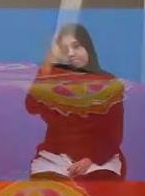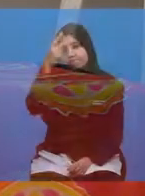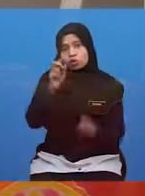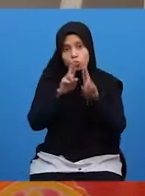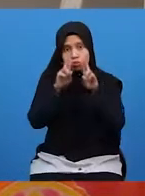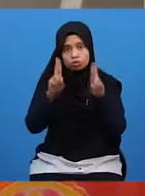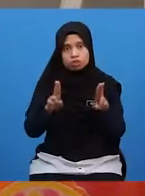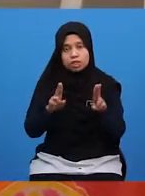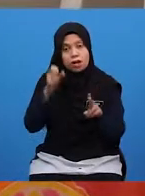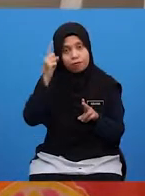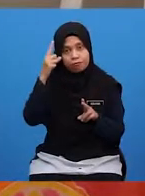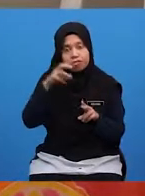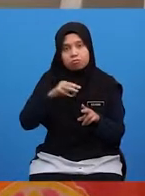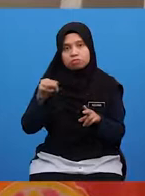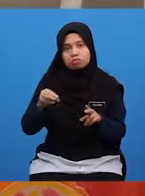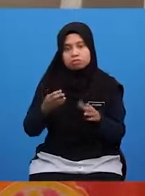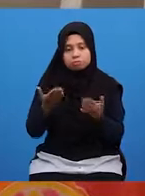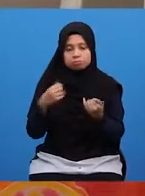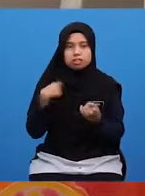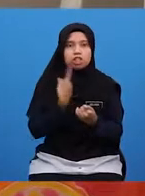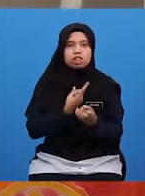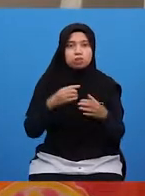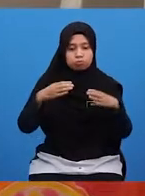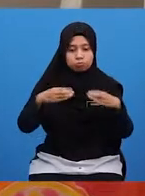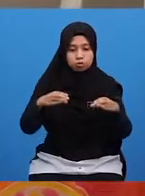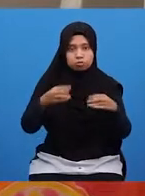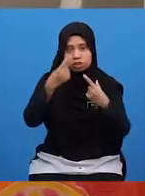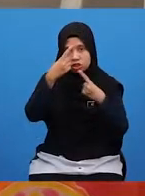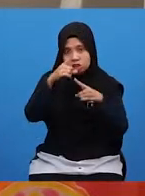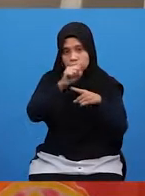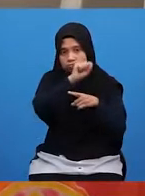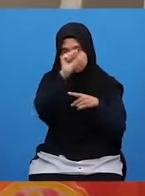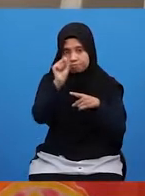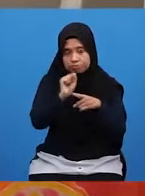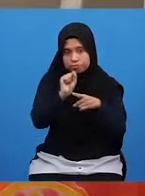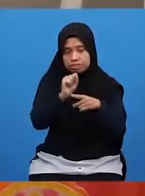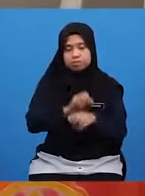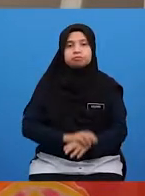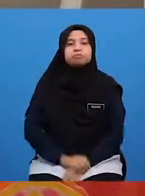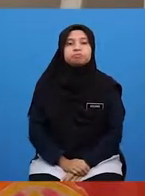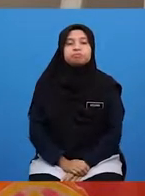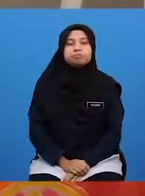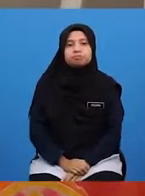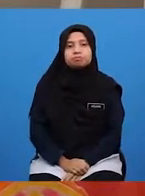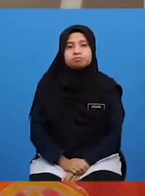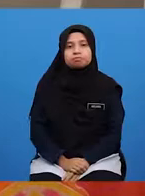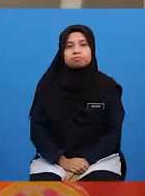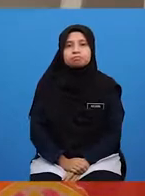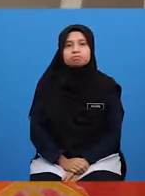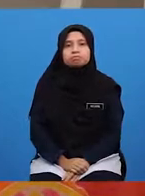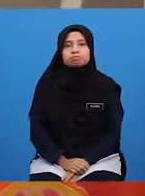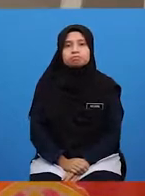Untuk menguji tahap kefahaman murid-murid, mari kita cuba menjawab beberapa soalan yang telah cikgu